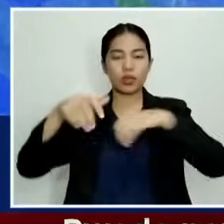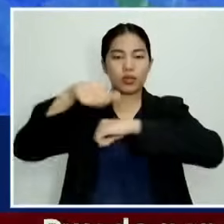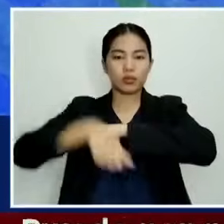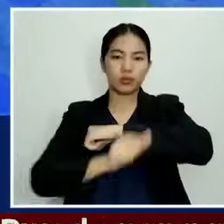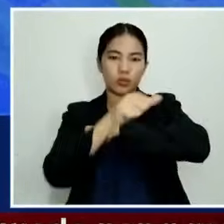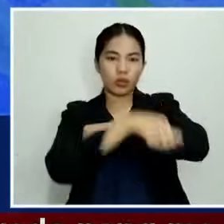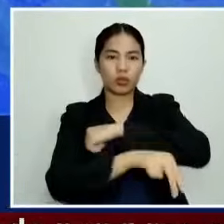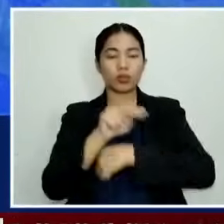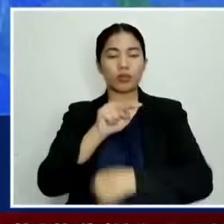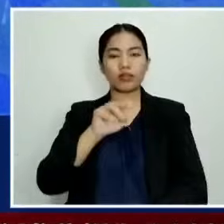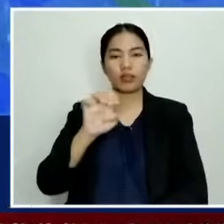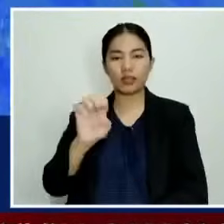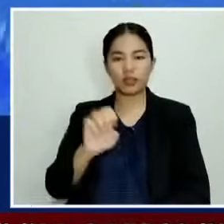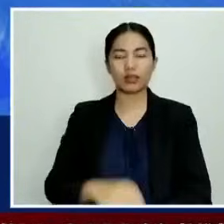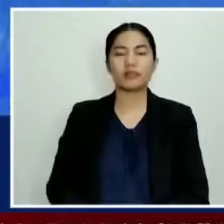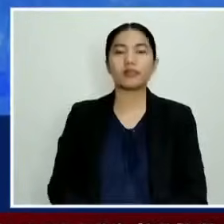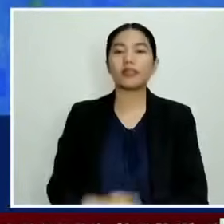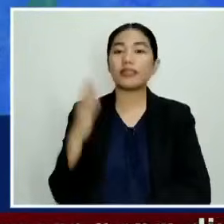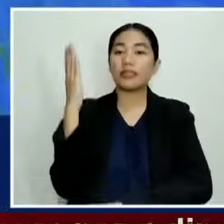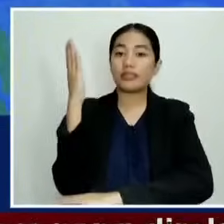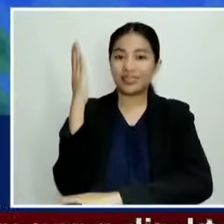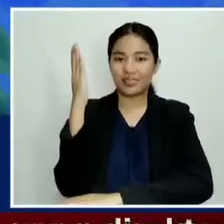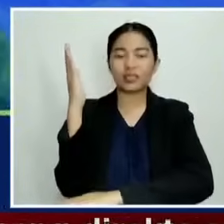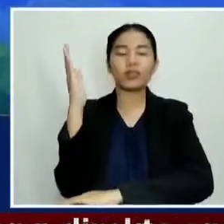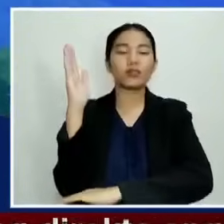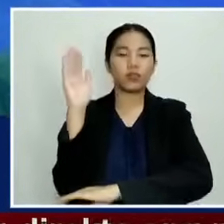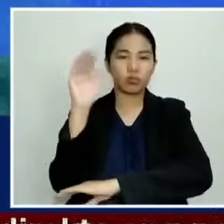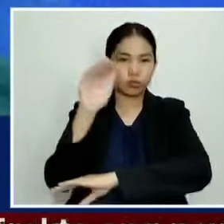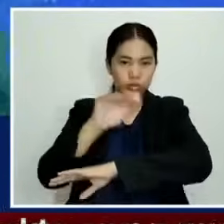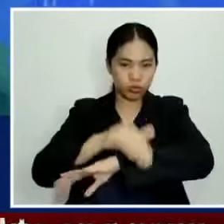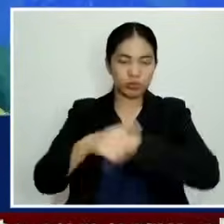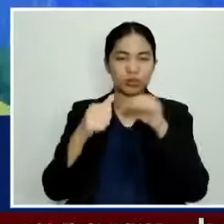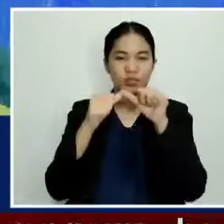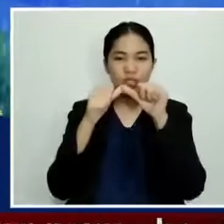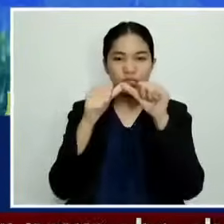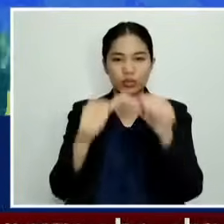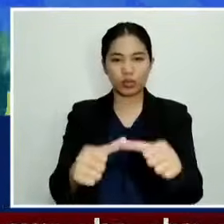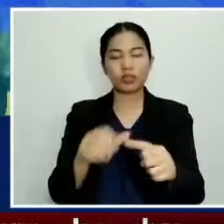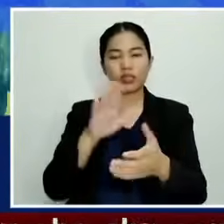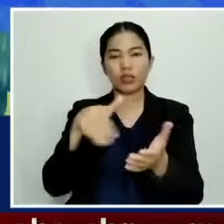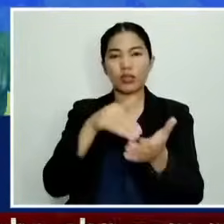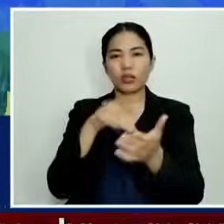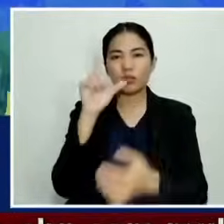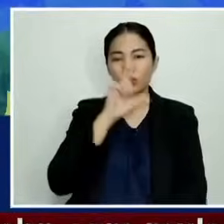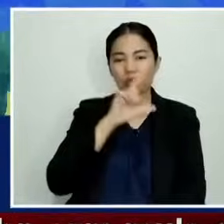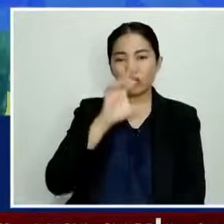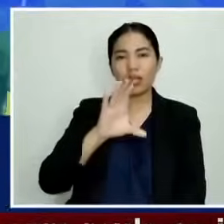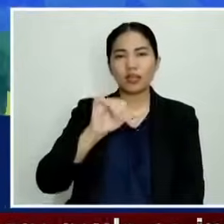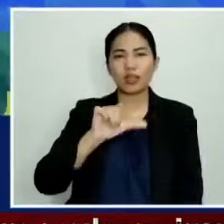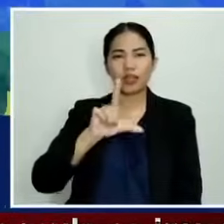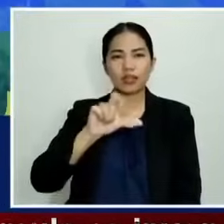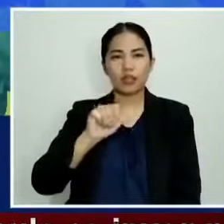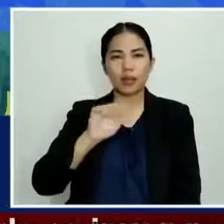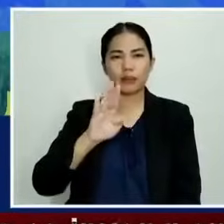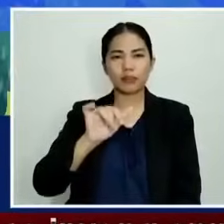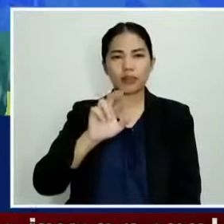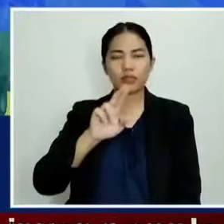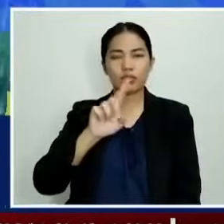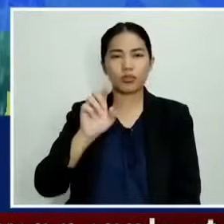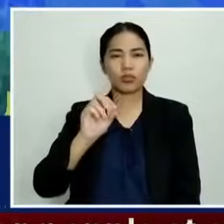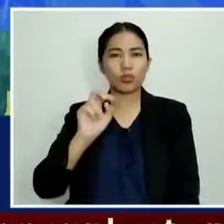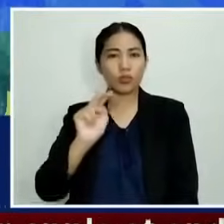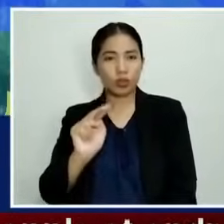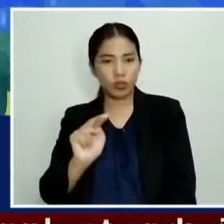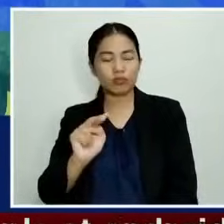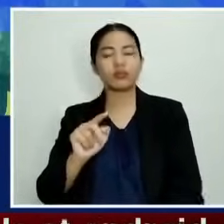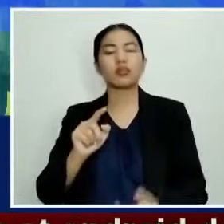maulan mula tanghali tuloy-tuloy hanggang gabi sa Central Luzon, Calabarzon, ibang bahagi ng Mimaropa at sa Bicol Region. At ito